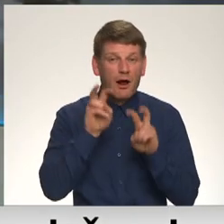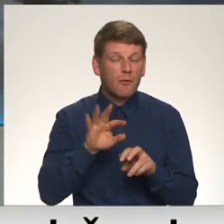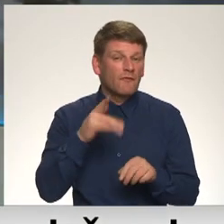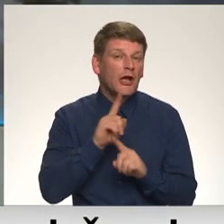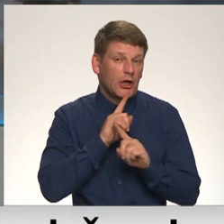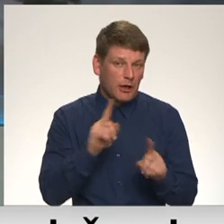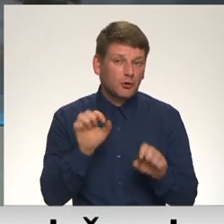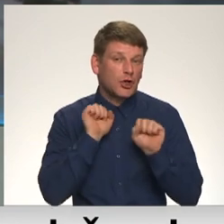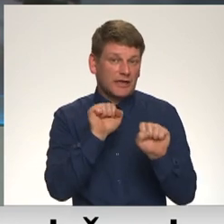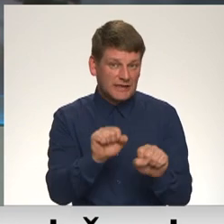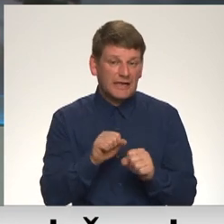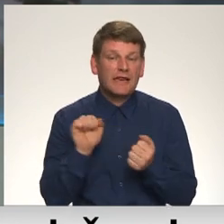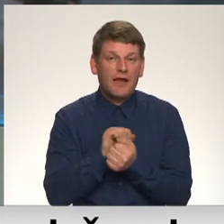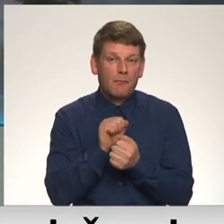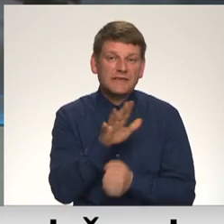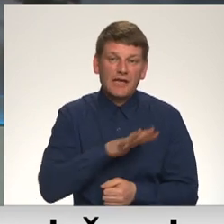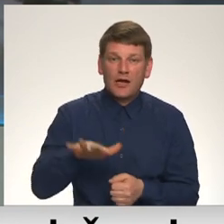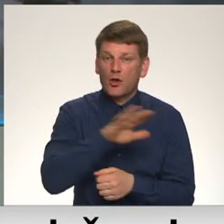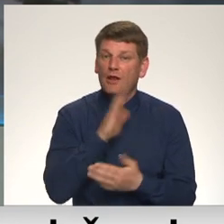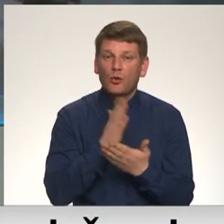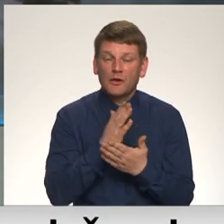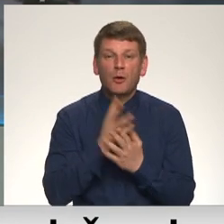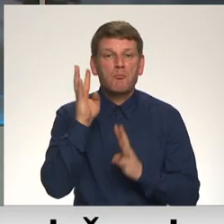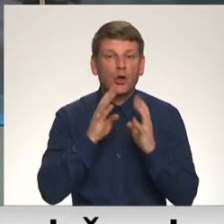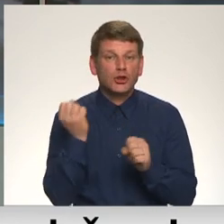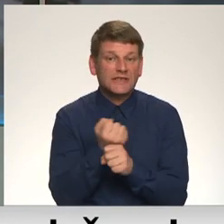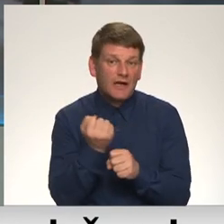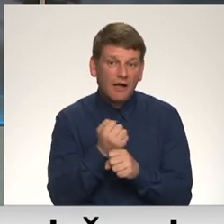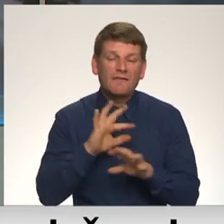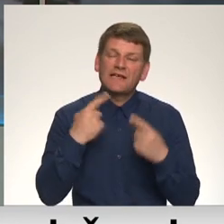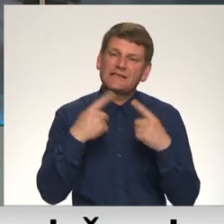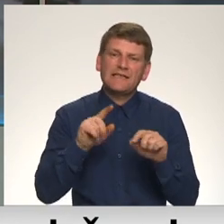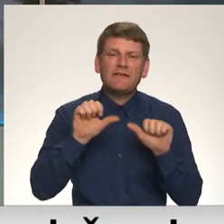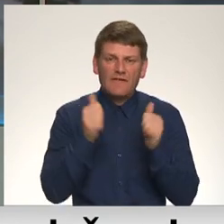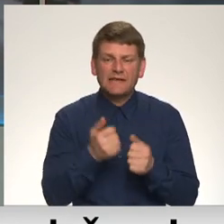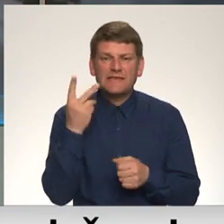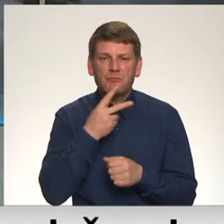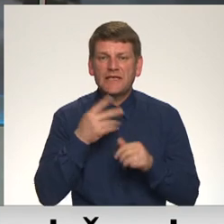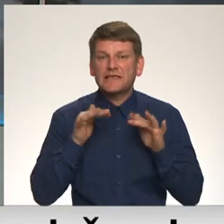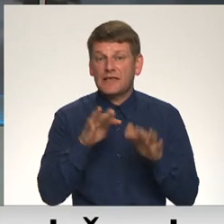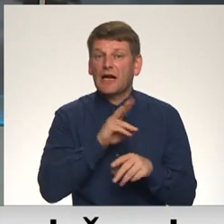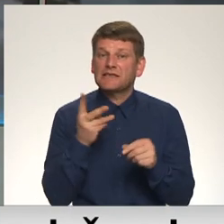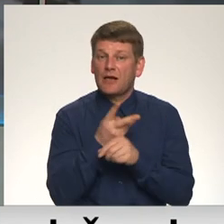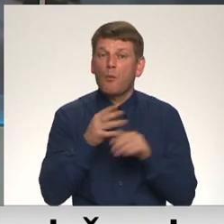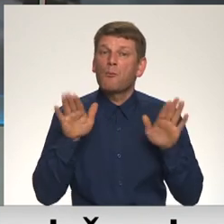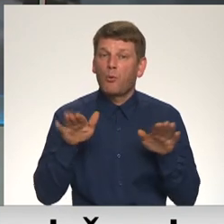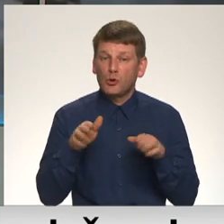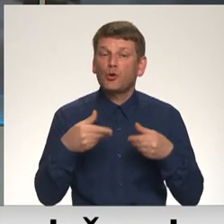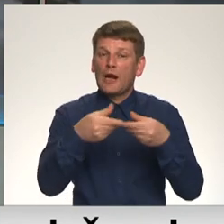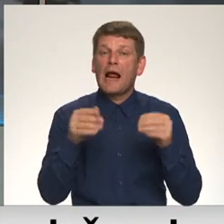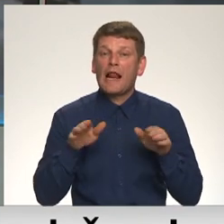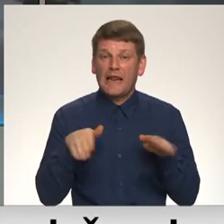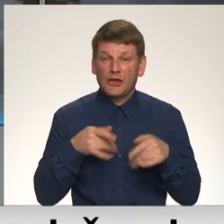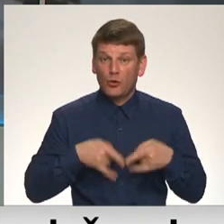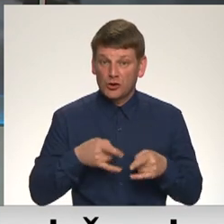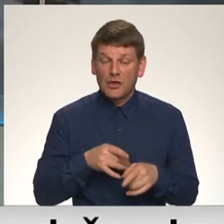īpaši aizsargājumās dabas teritorijās nenotiek mežstrāde vai cita veida saimnieciskā darbība, kas traucētu putnu ligzdošanai.